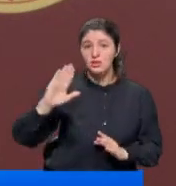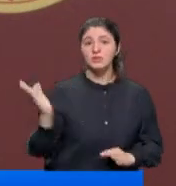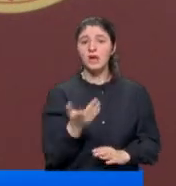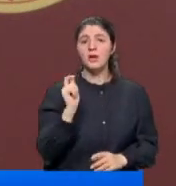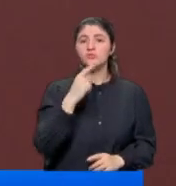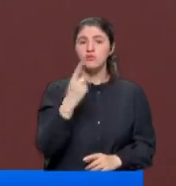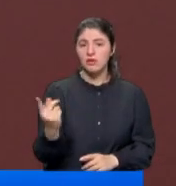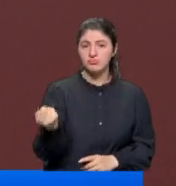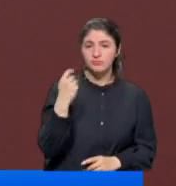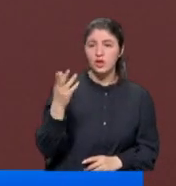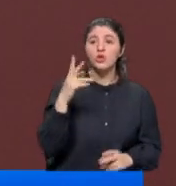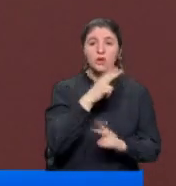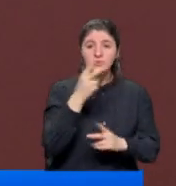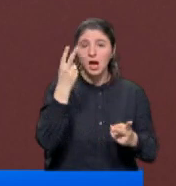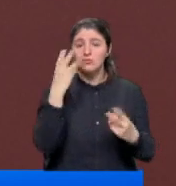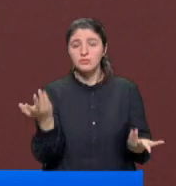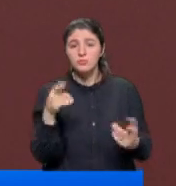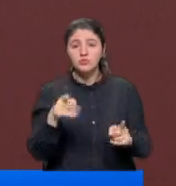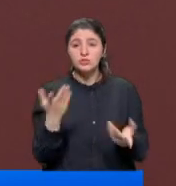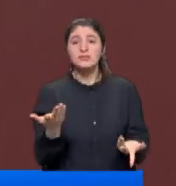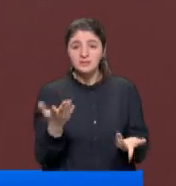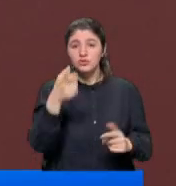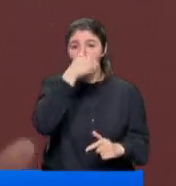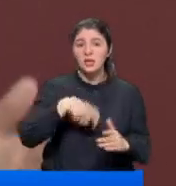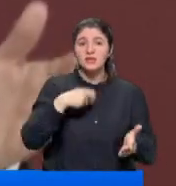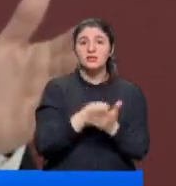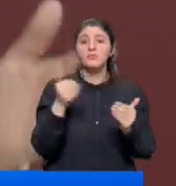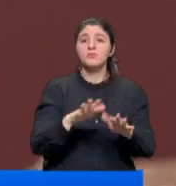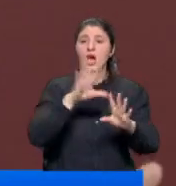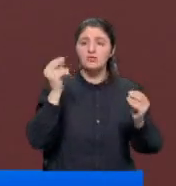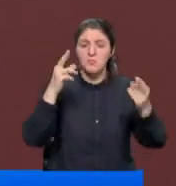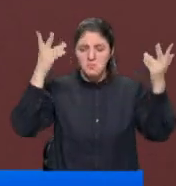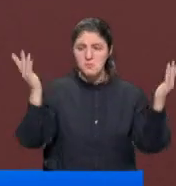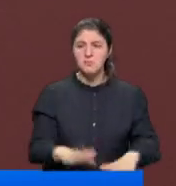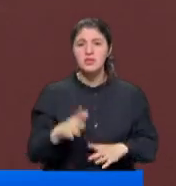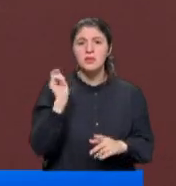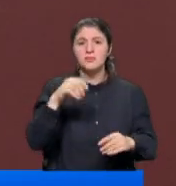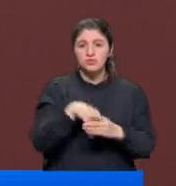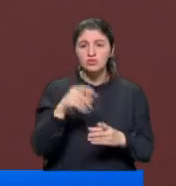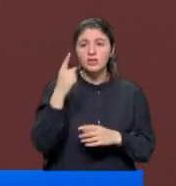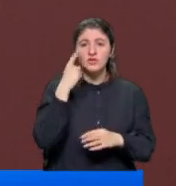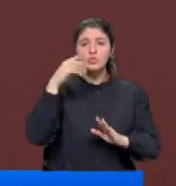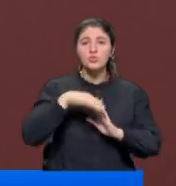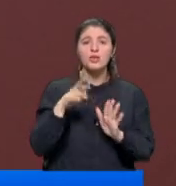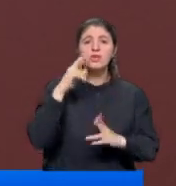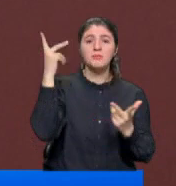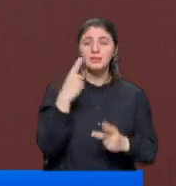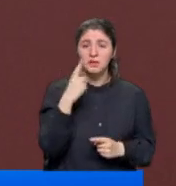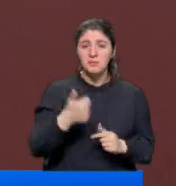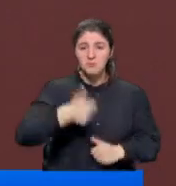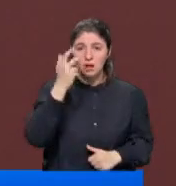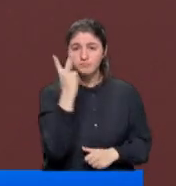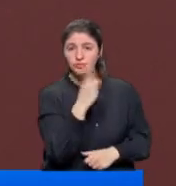yapacak der Erdoğan. Güler misin ağlar mısın? Ya bu yüzden zaten Türkiye'ye yatırım gelmiyor. Her şey alaşağı edildiği için devletin kurallarını tanımayız diyen